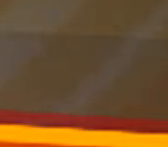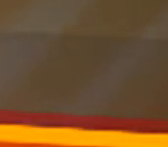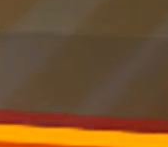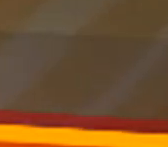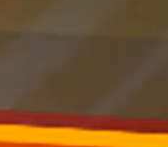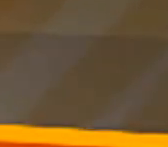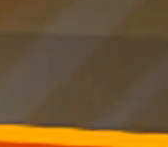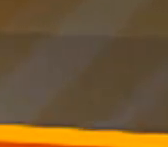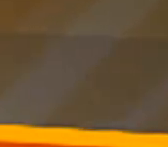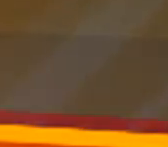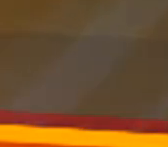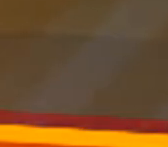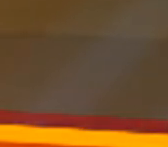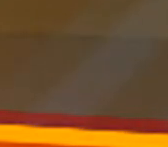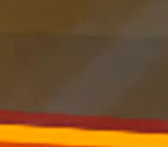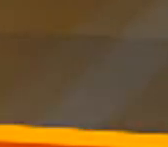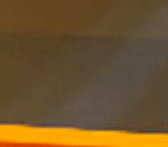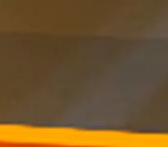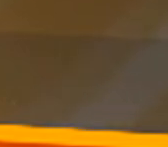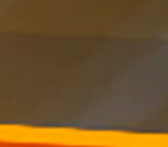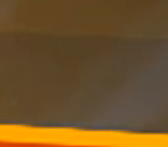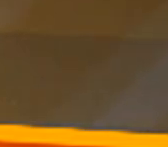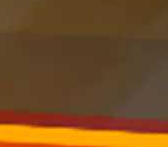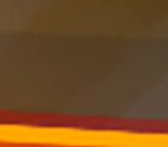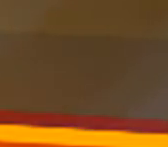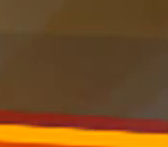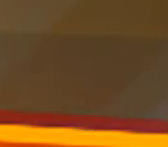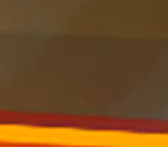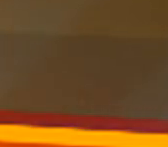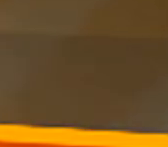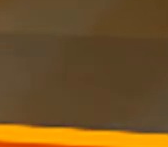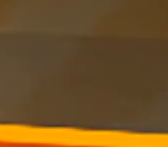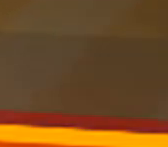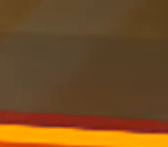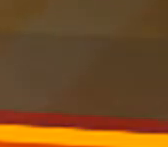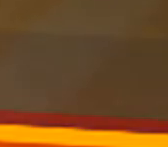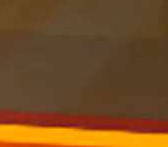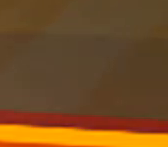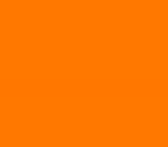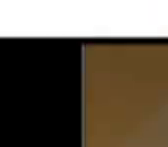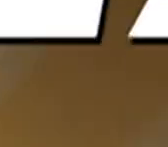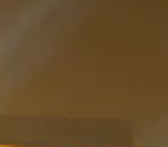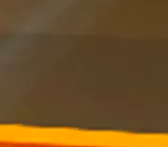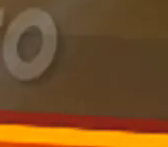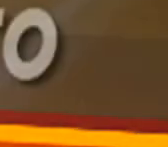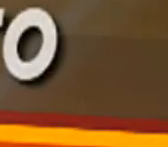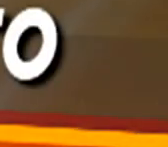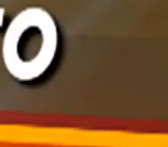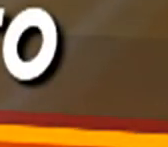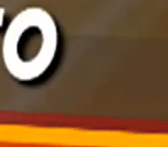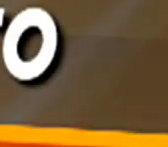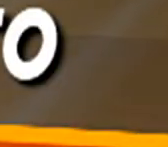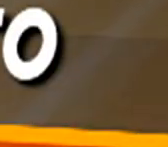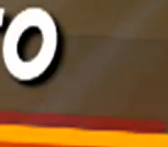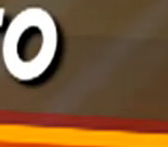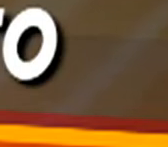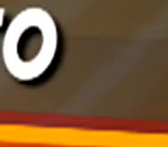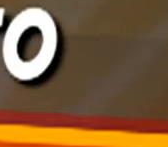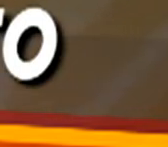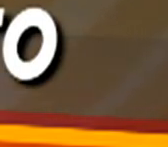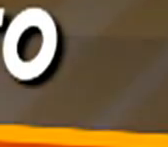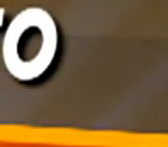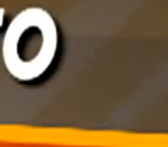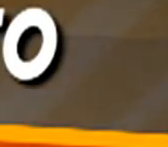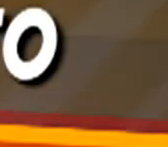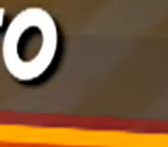Cebu, sumalpok sa isang fast food restaurant. Isang customer, sugatan. At mga kabataan na